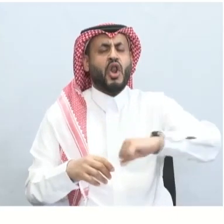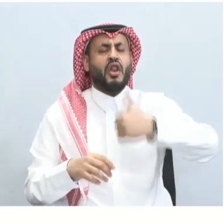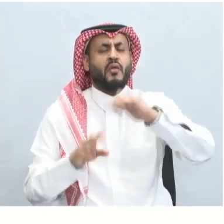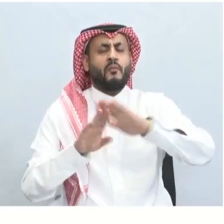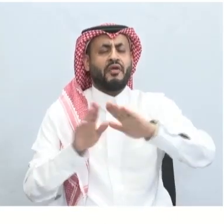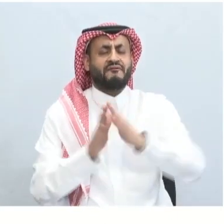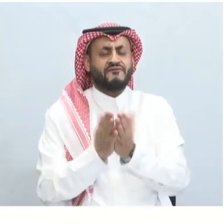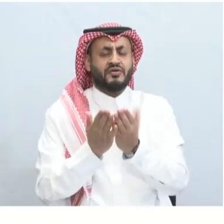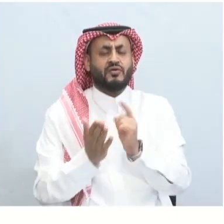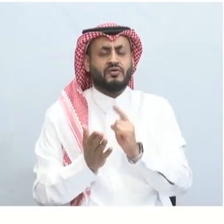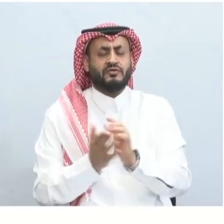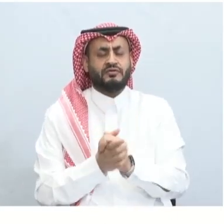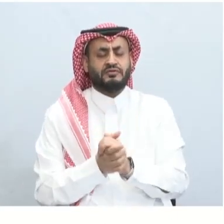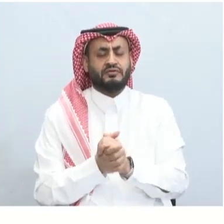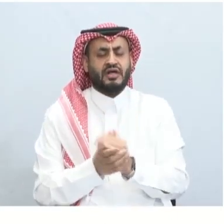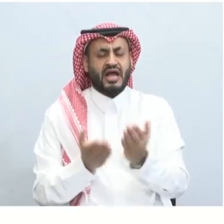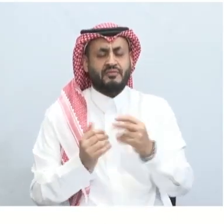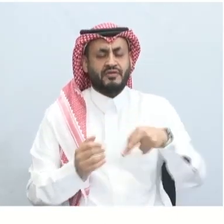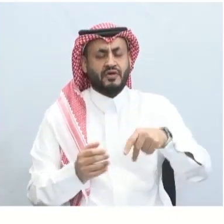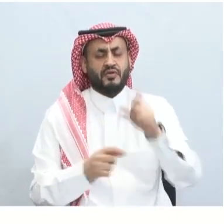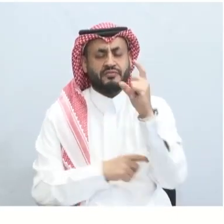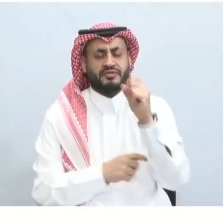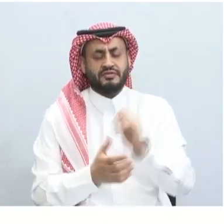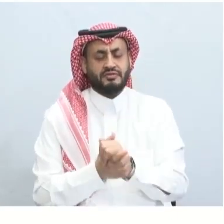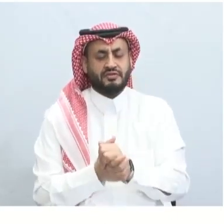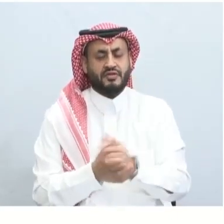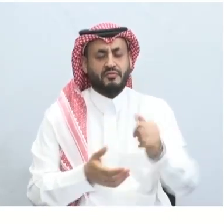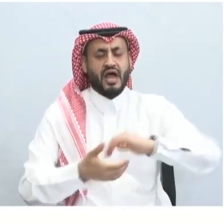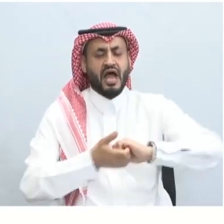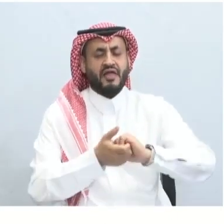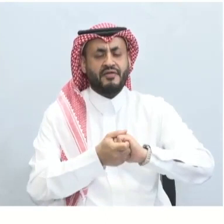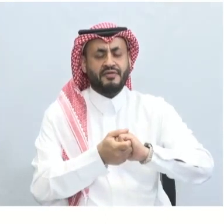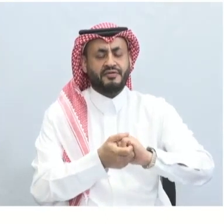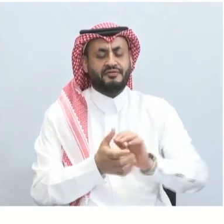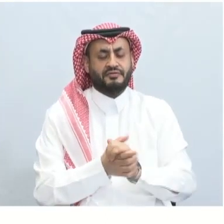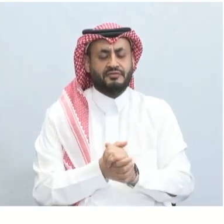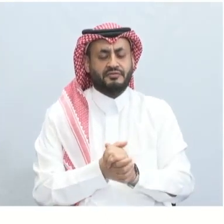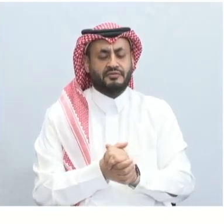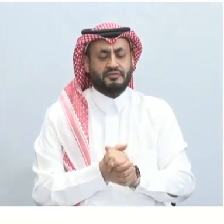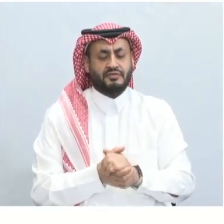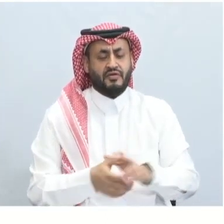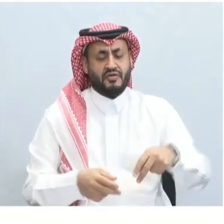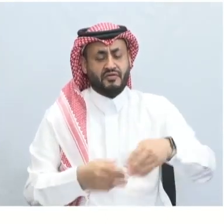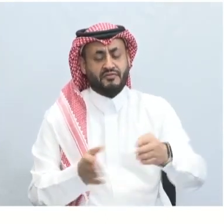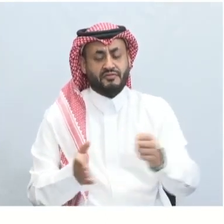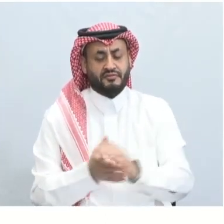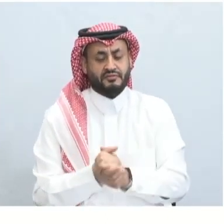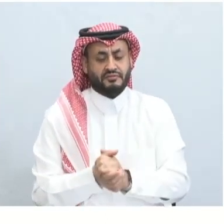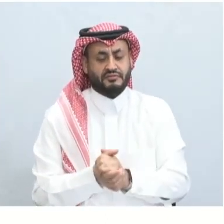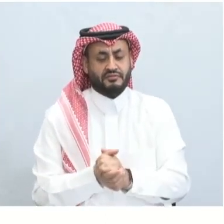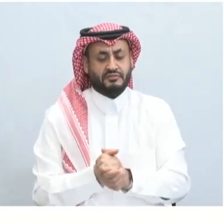القران قبل ان تخرج من المسجد ثم اخذ بيدي فلما اراد ان يخرج قلت